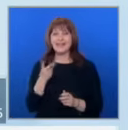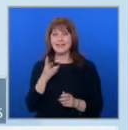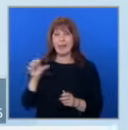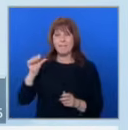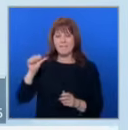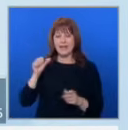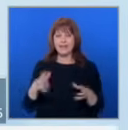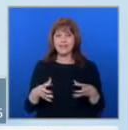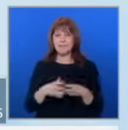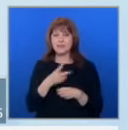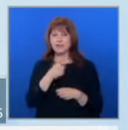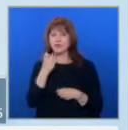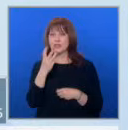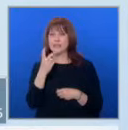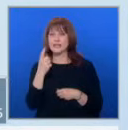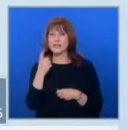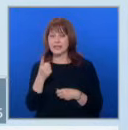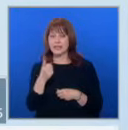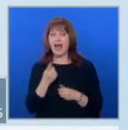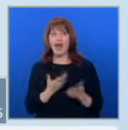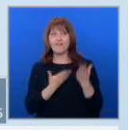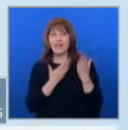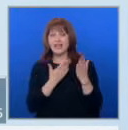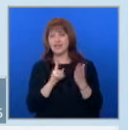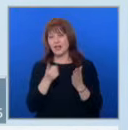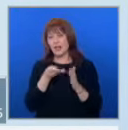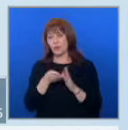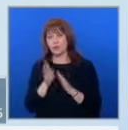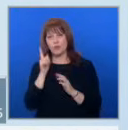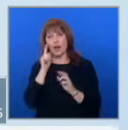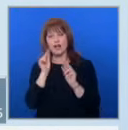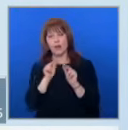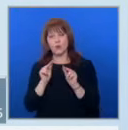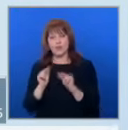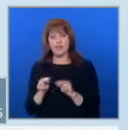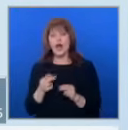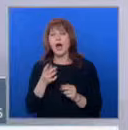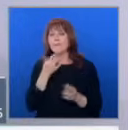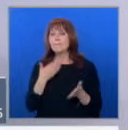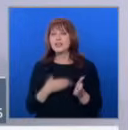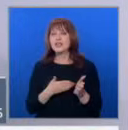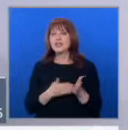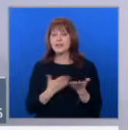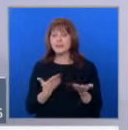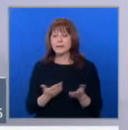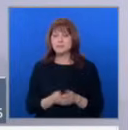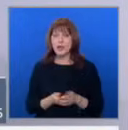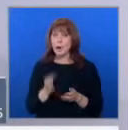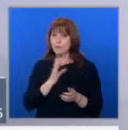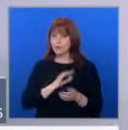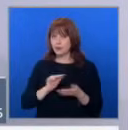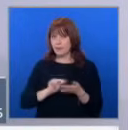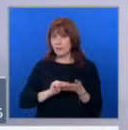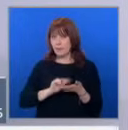събират 131 гласа. От партия Величие не се явиха на консултациите. Сачева обясни причината. Получихме